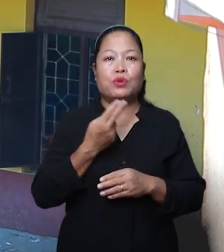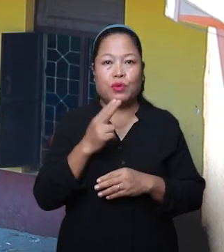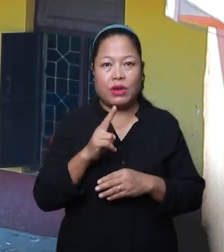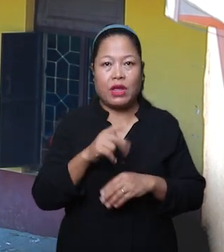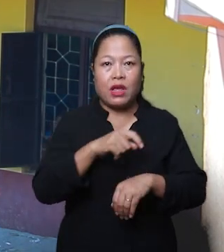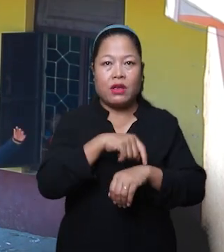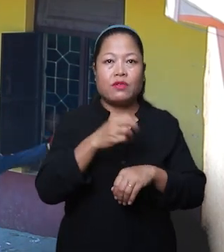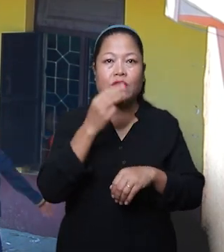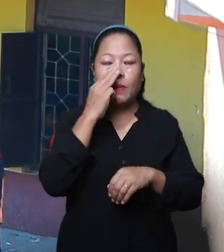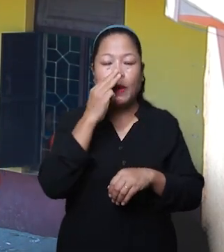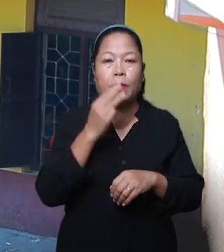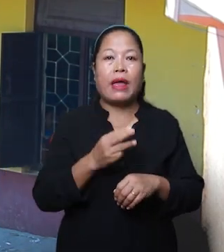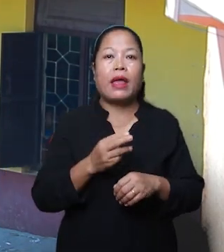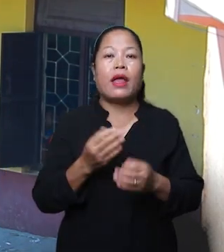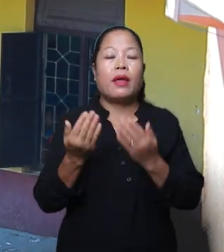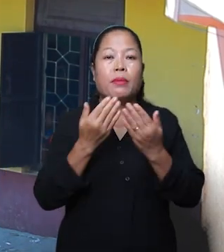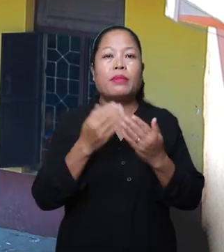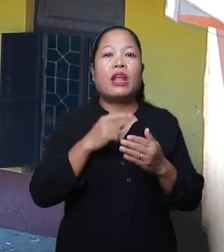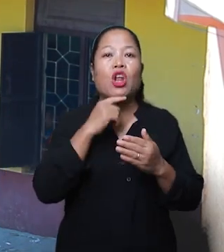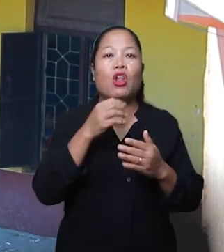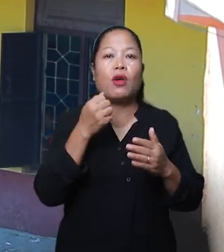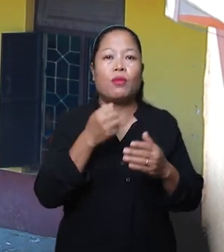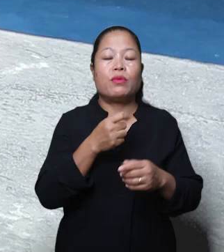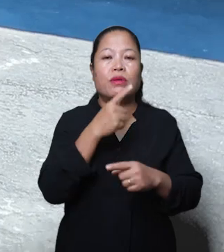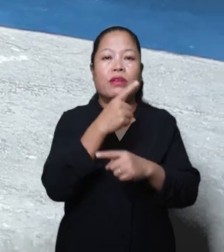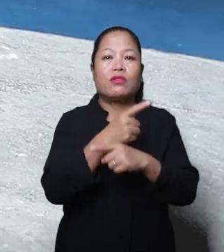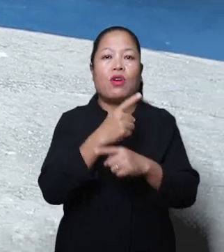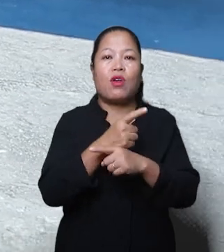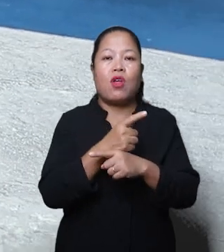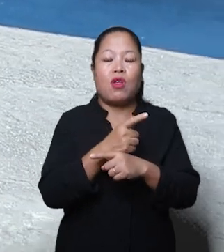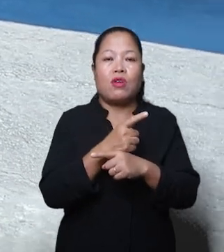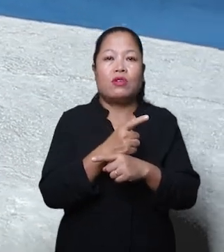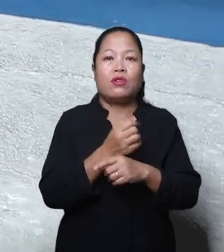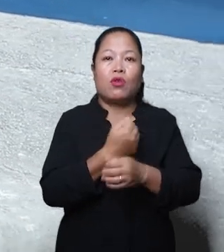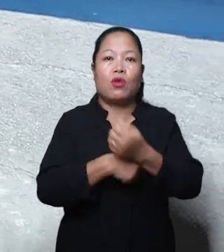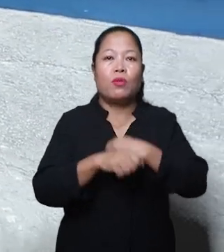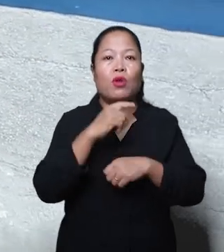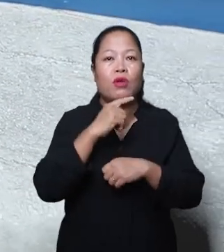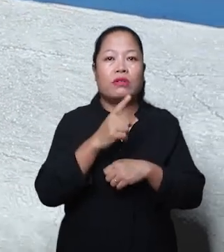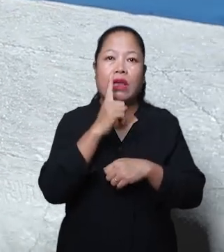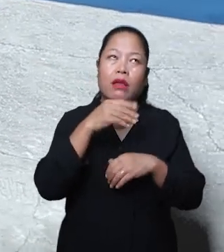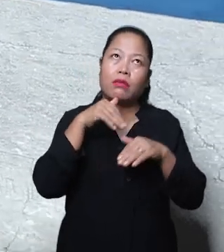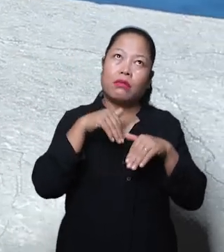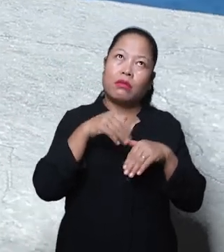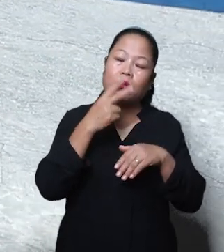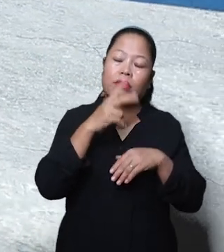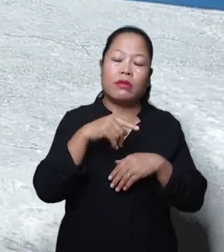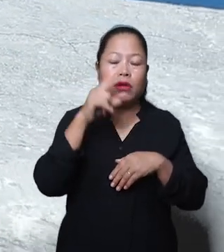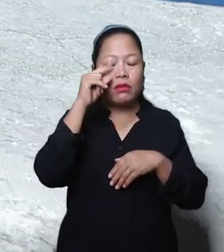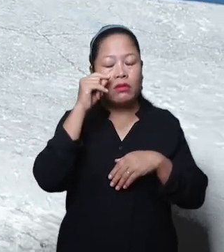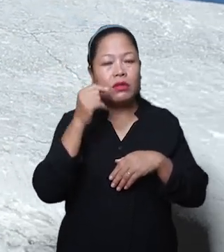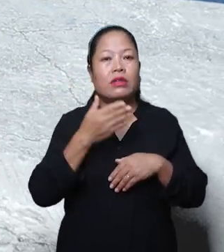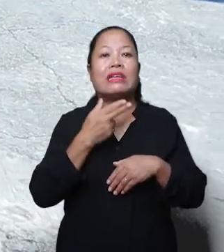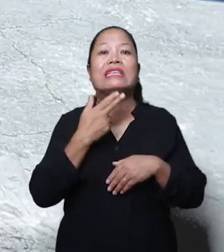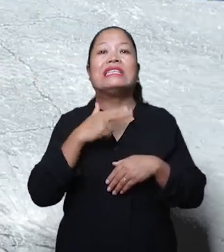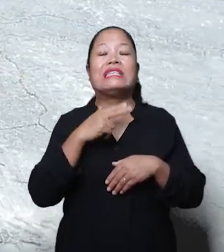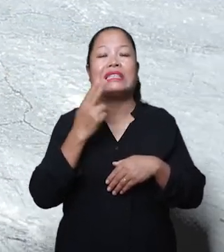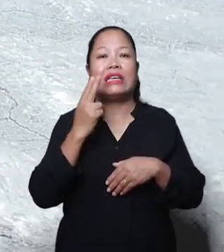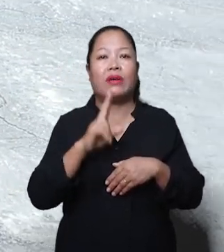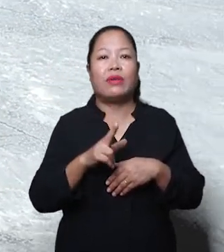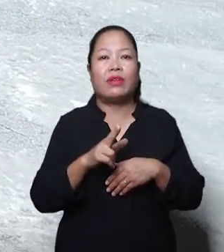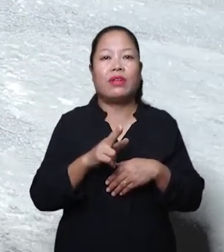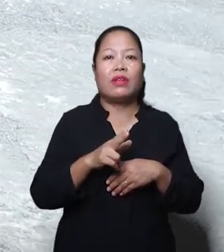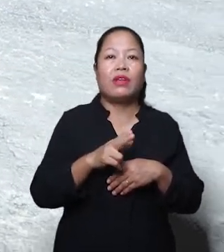भएको महसुस हुन्थ्यो, समयमा विद्यालय नजाने, सर मेडमसँग घुलमिल हुन नसक्ने, एक्लै टोलाएर बस्ने, निद सुतिरहने मन